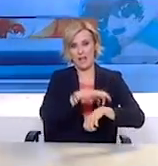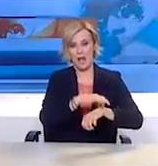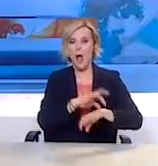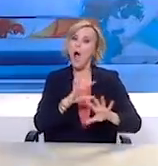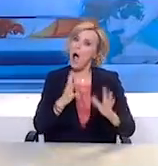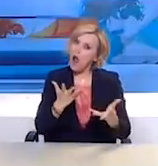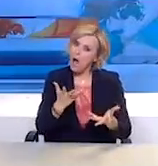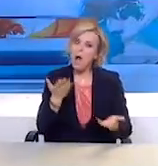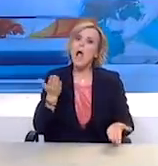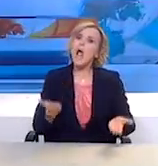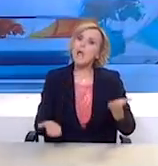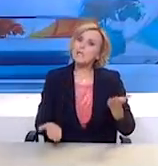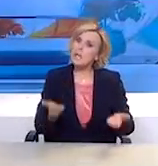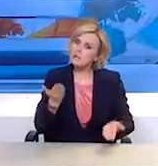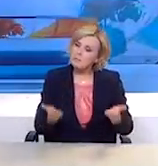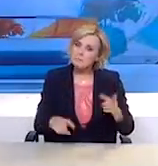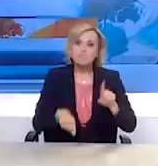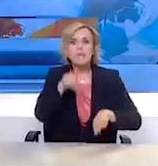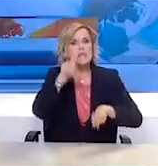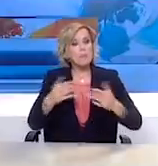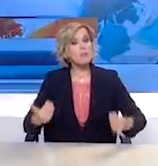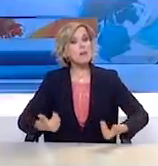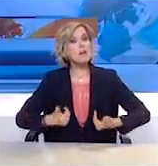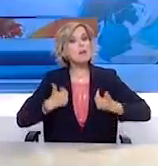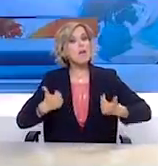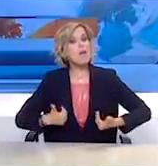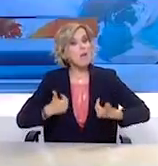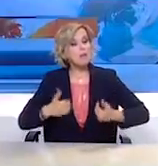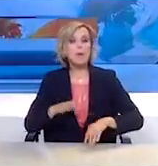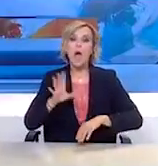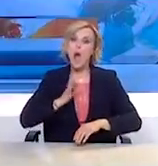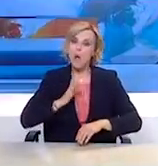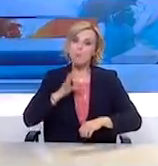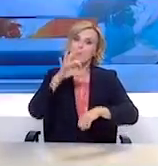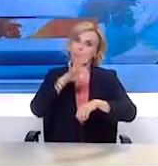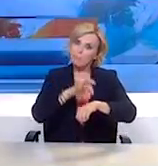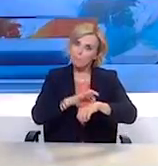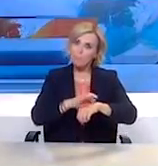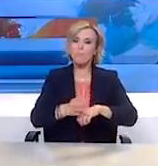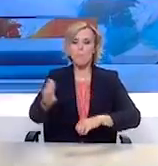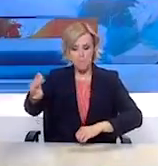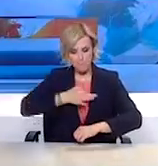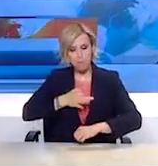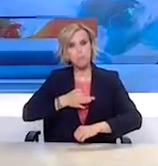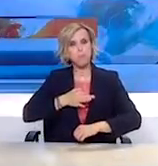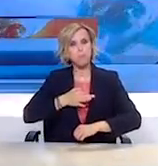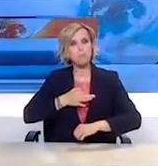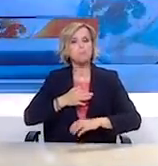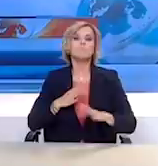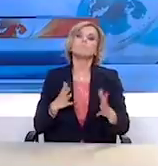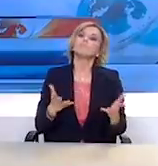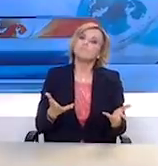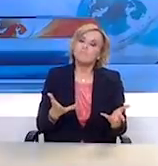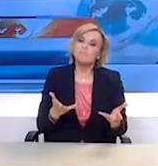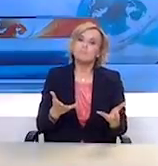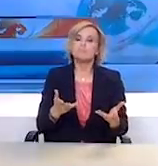νέοι με τον μηχανισμό που σας είπα πριν δύο μέρες έχουν μια αυξημένη ενεργοποίηση του αμυντικού του